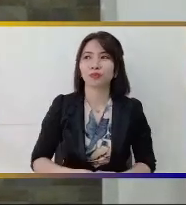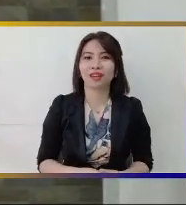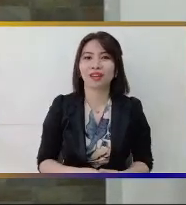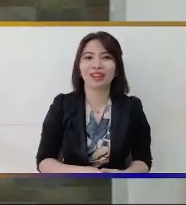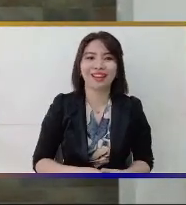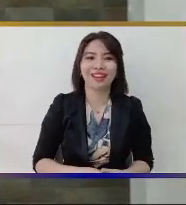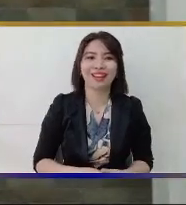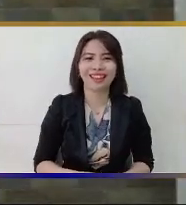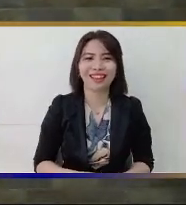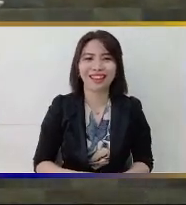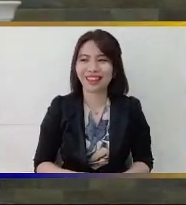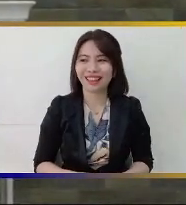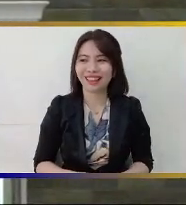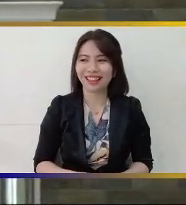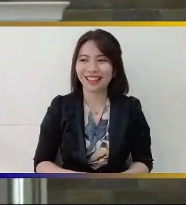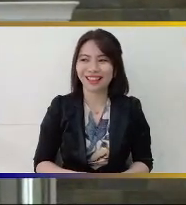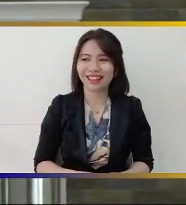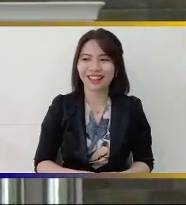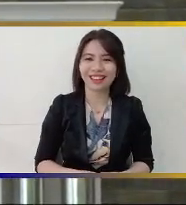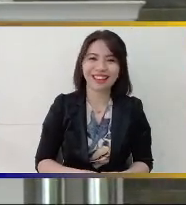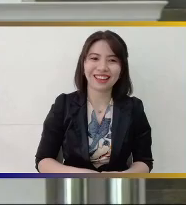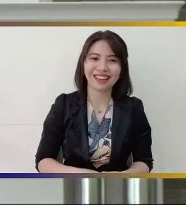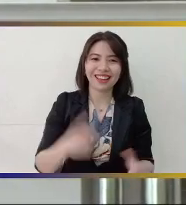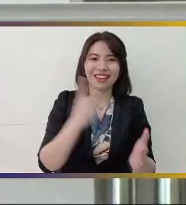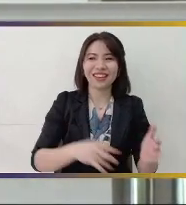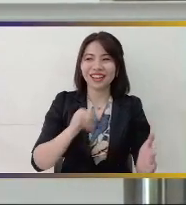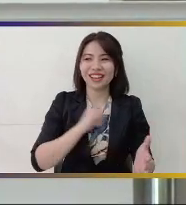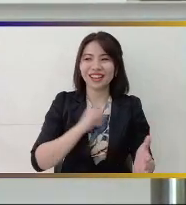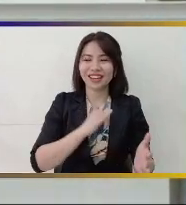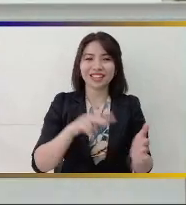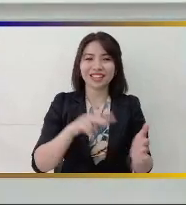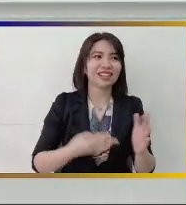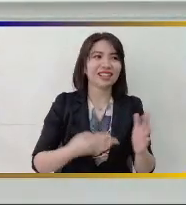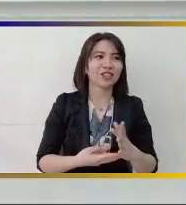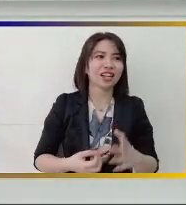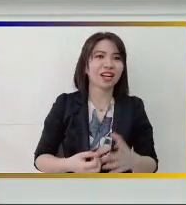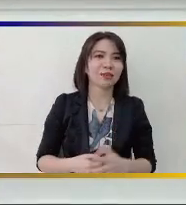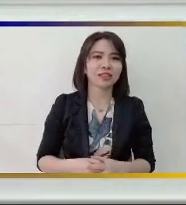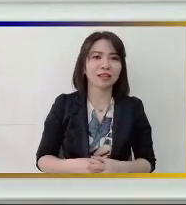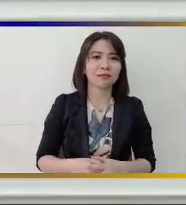But anyways, ibig ko sabihin kapatid, pwede naman lumakad ng diretso eh.